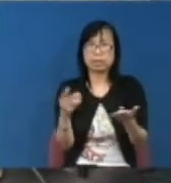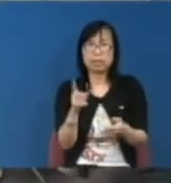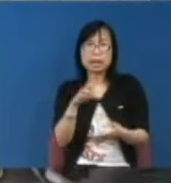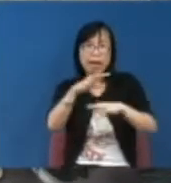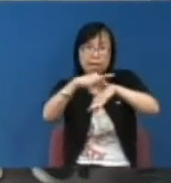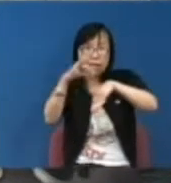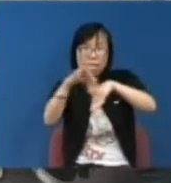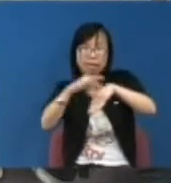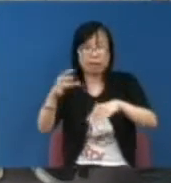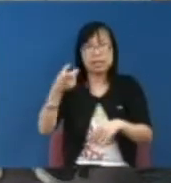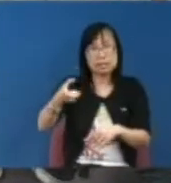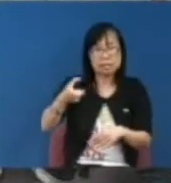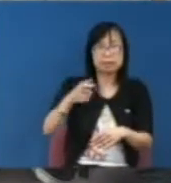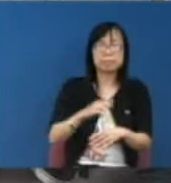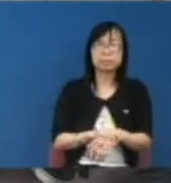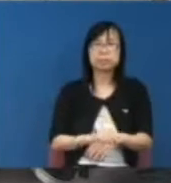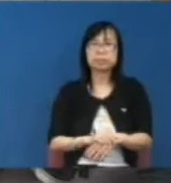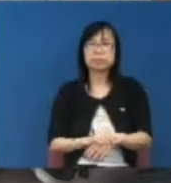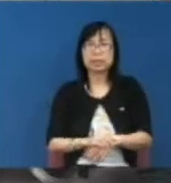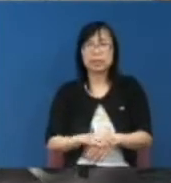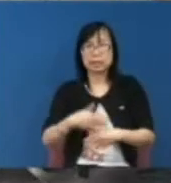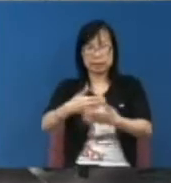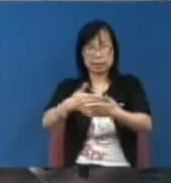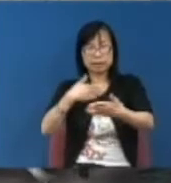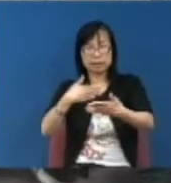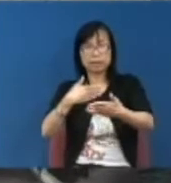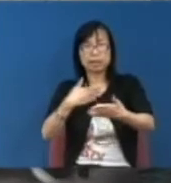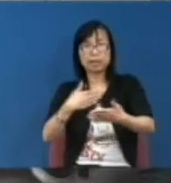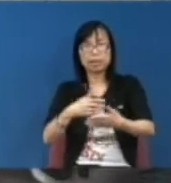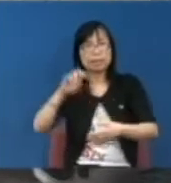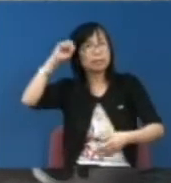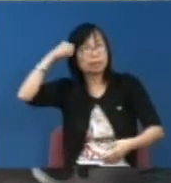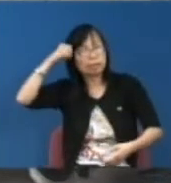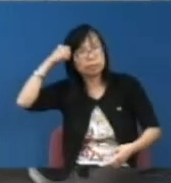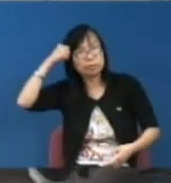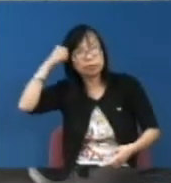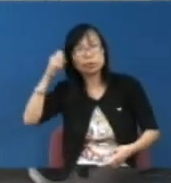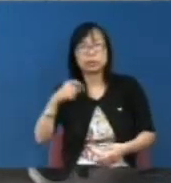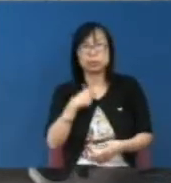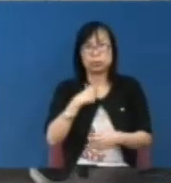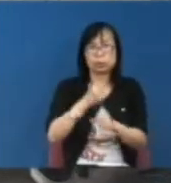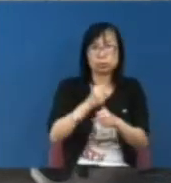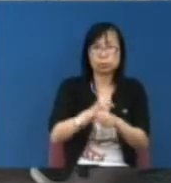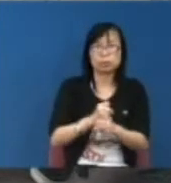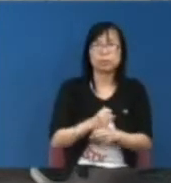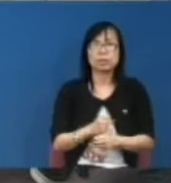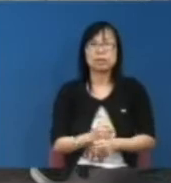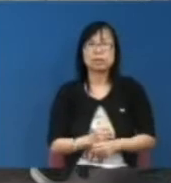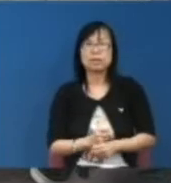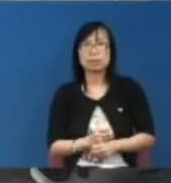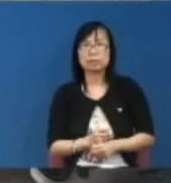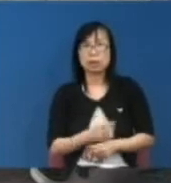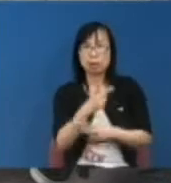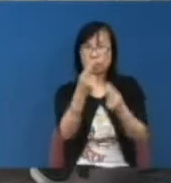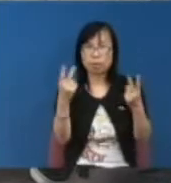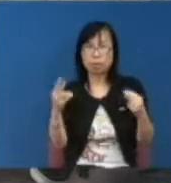省荷包節能，而是早前即是我們考慮考量要做這個這樣的綠